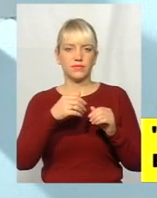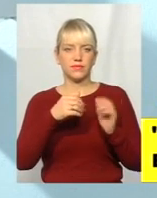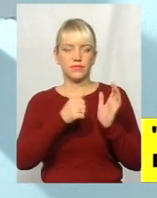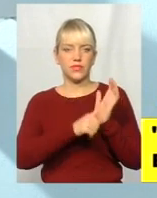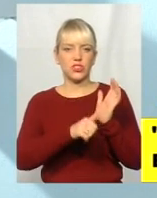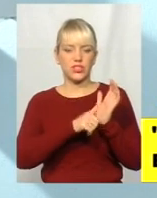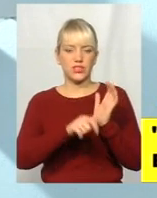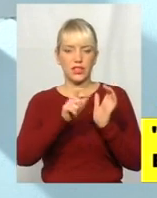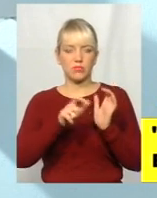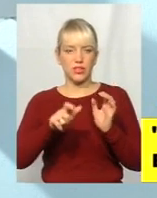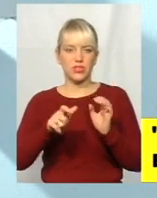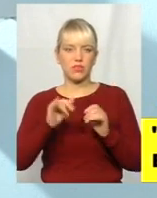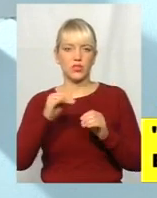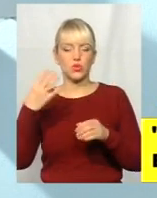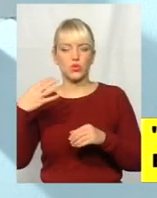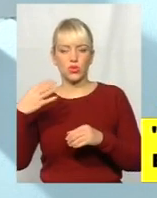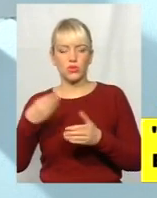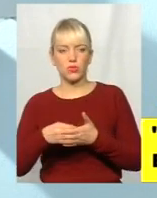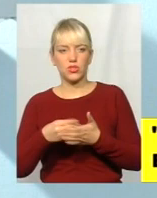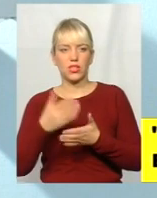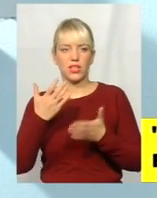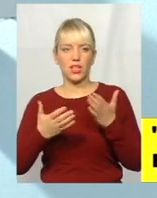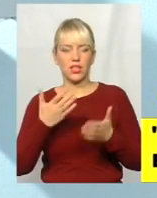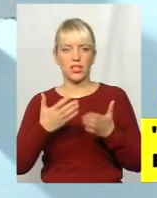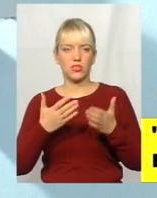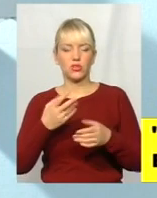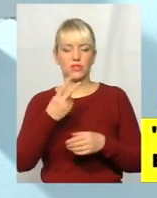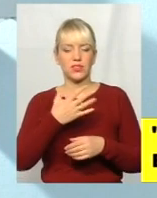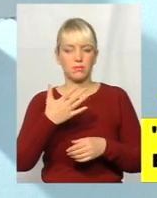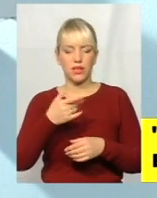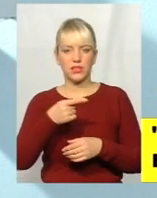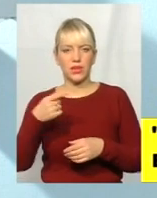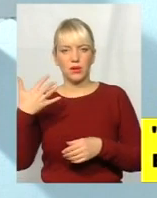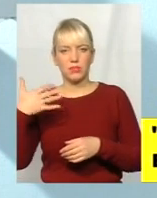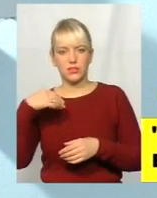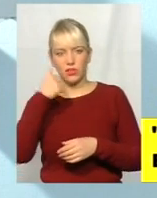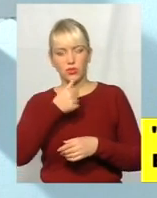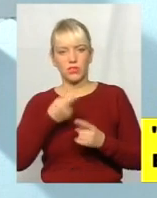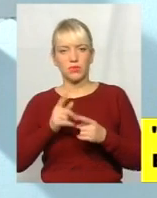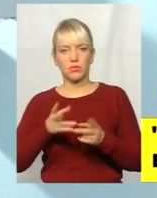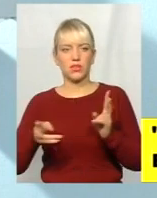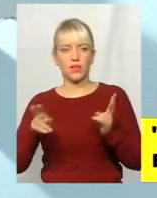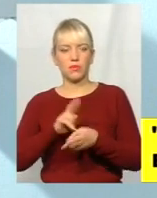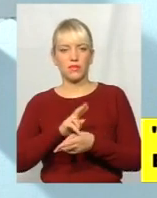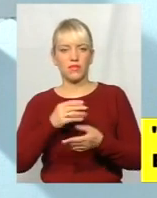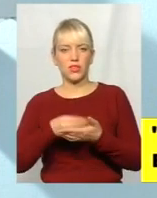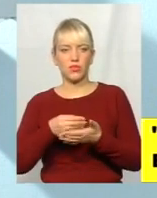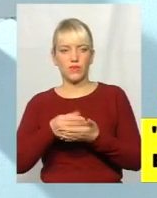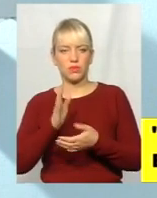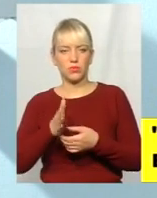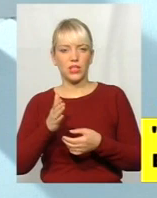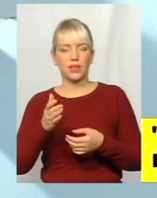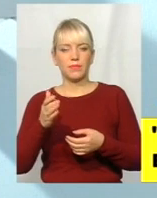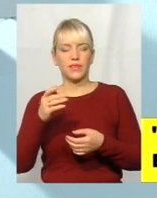60 мешканці, 40 бюджет. Якщо це 25-50 років будинку, то це буде навпаки фінансуватися.